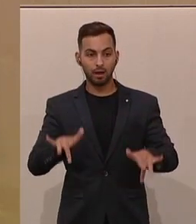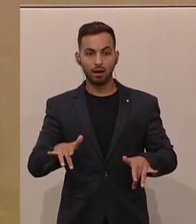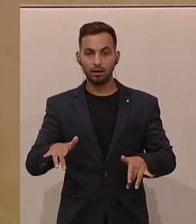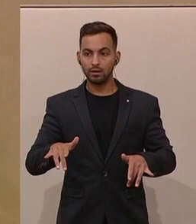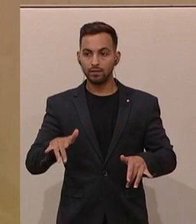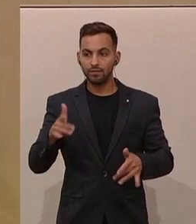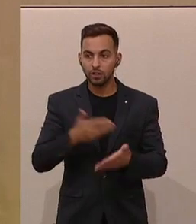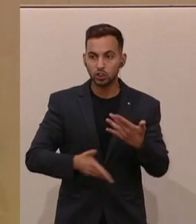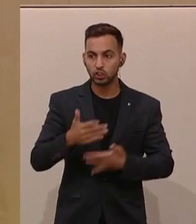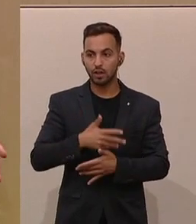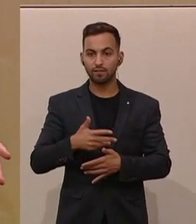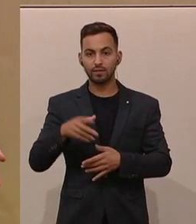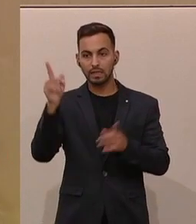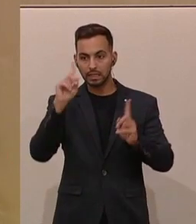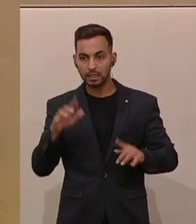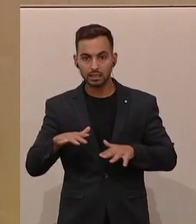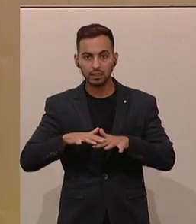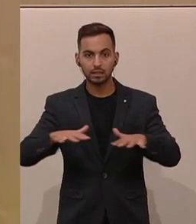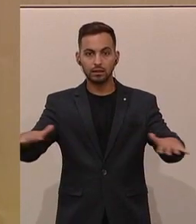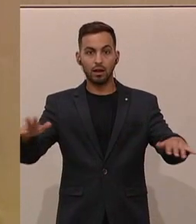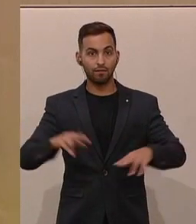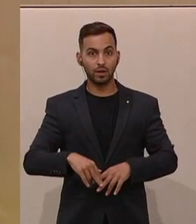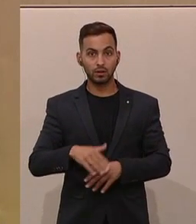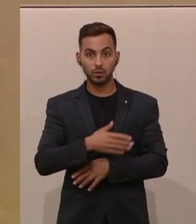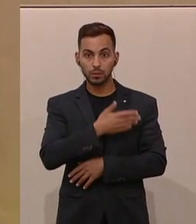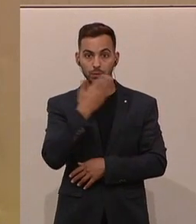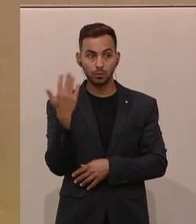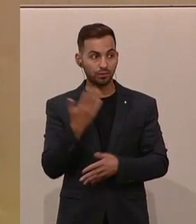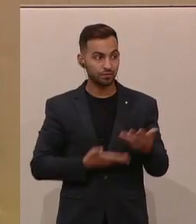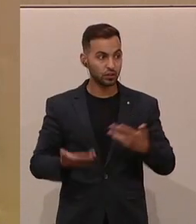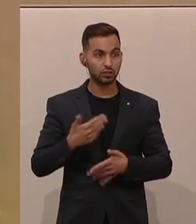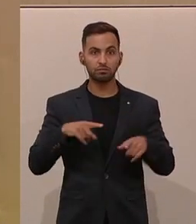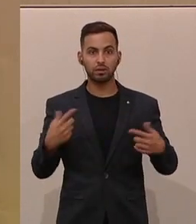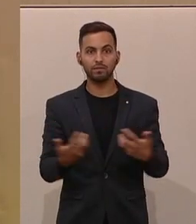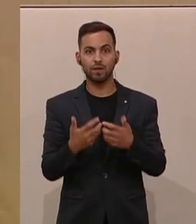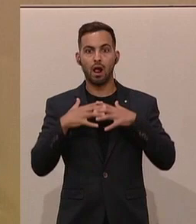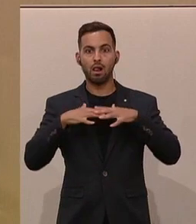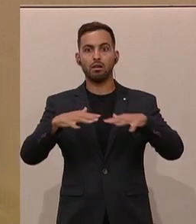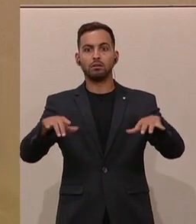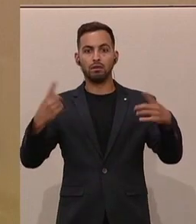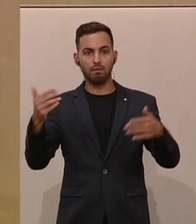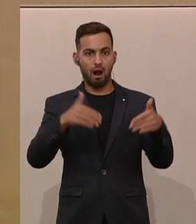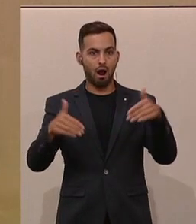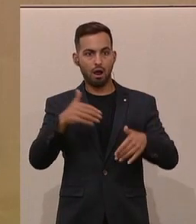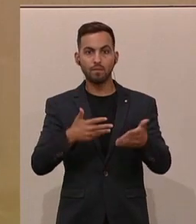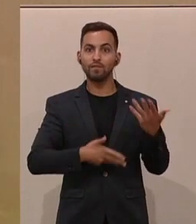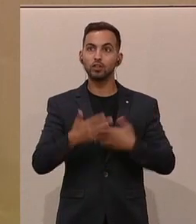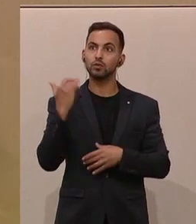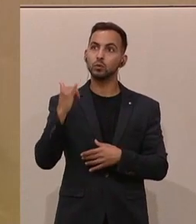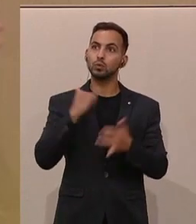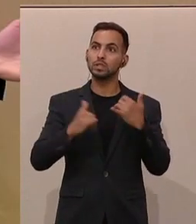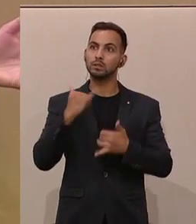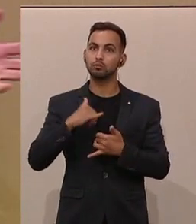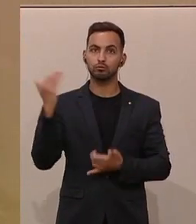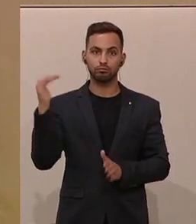würde. Ohne eine Bewirtschaftung würden die Almen rasch verwalten und das wäre ein enormer Schaden für die heimische Tourismuswirtschaft.